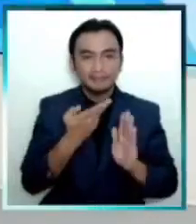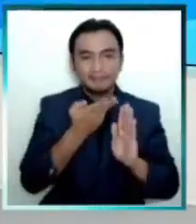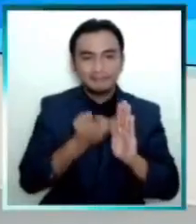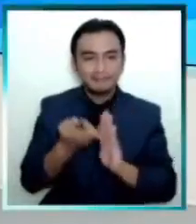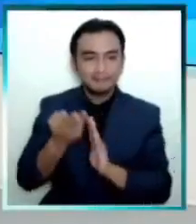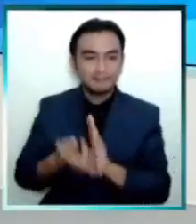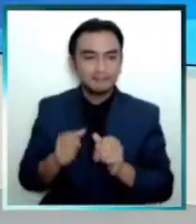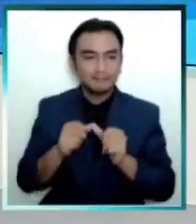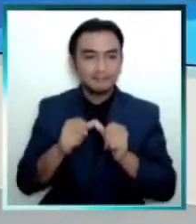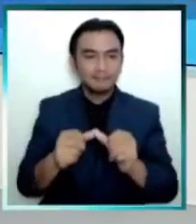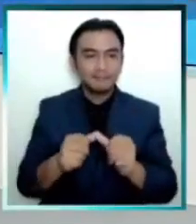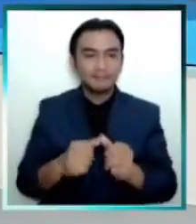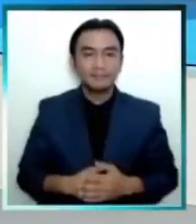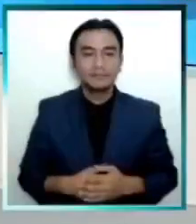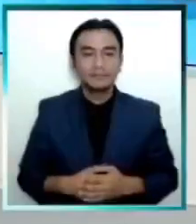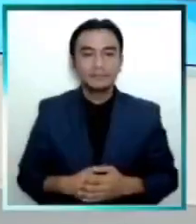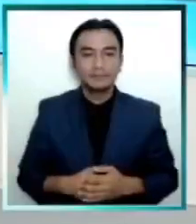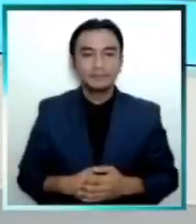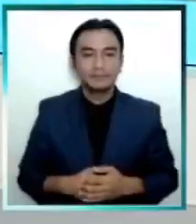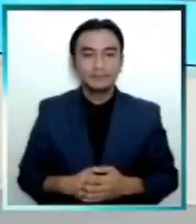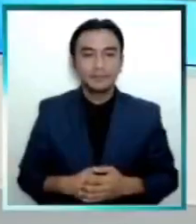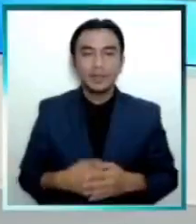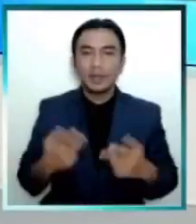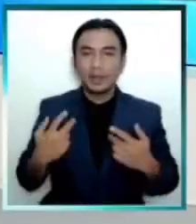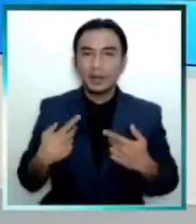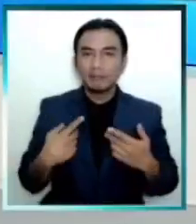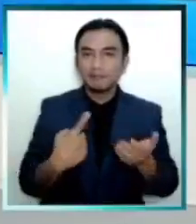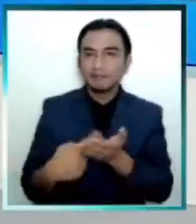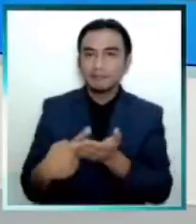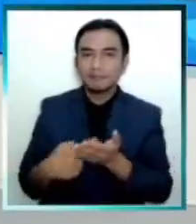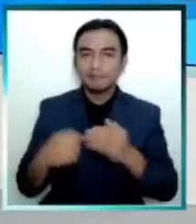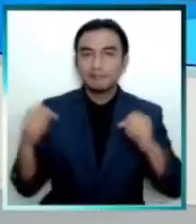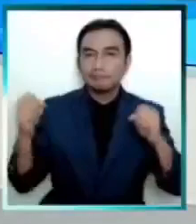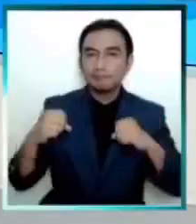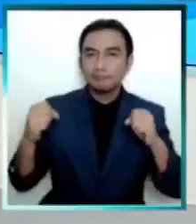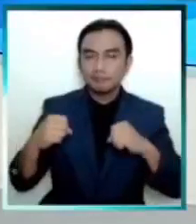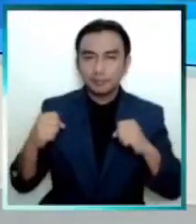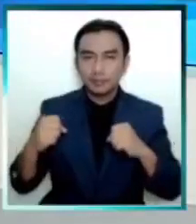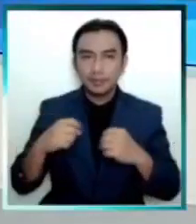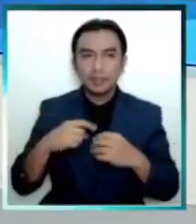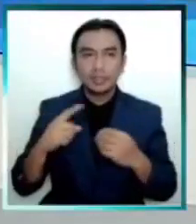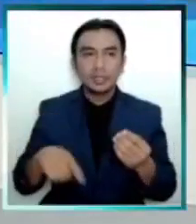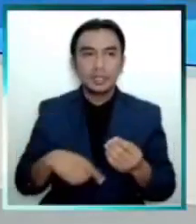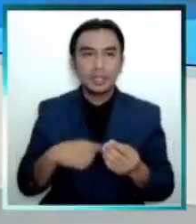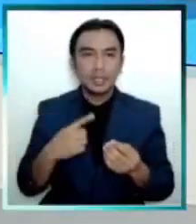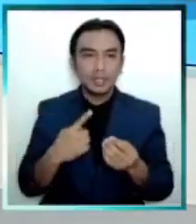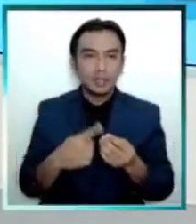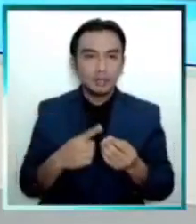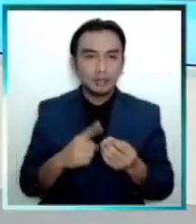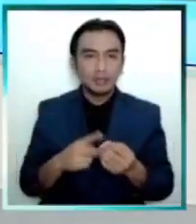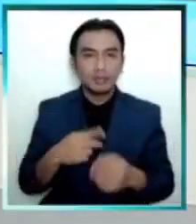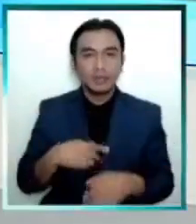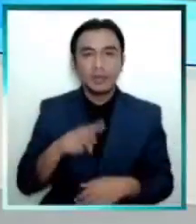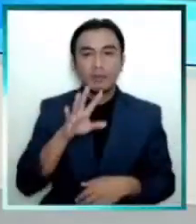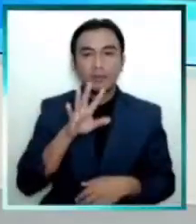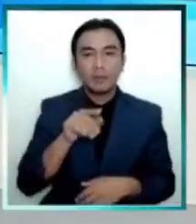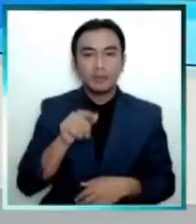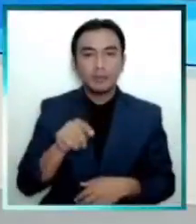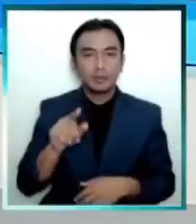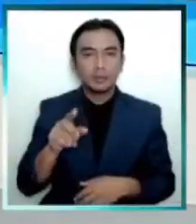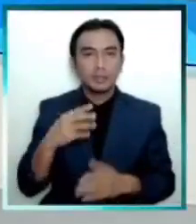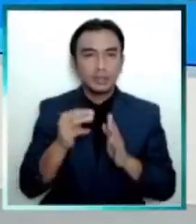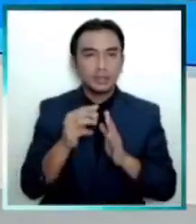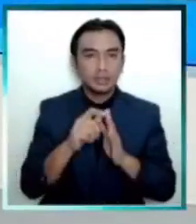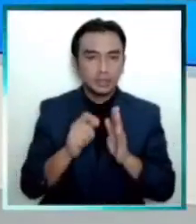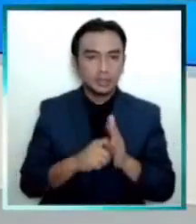Sinimulan na ng Bicameral Conference Committee ang deliberasyon para sa 5.26 trillion pesos na panukalang budget sa